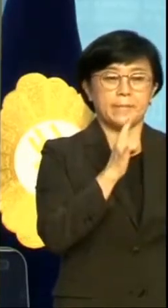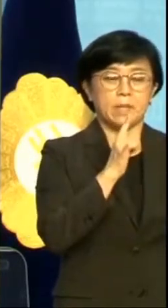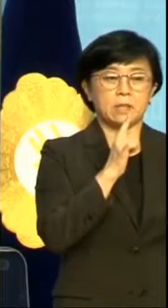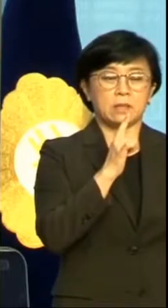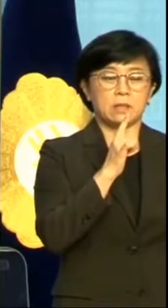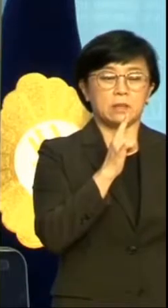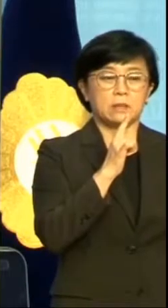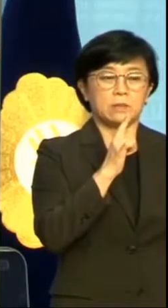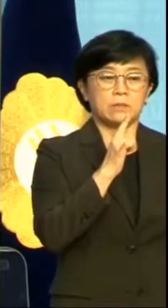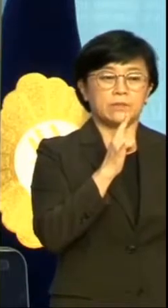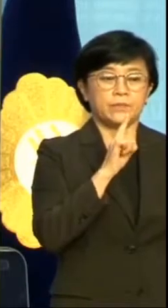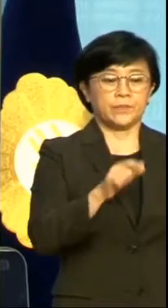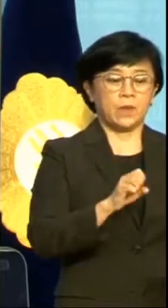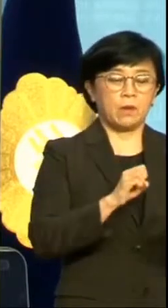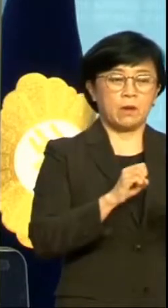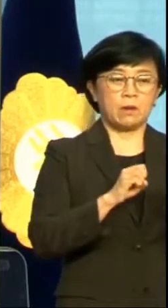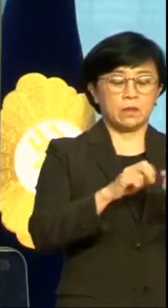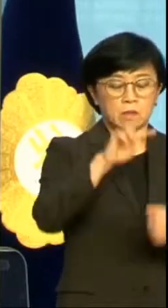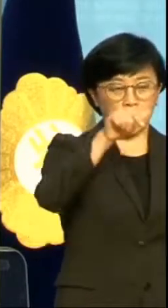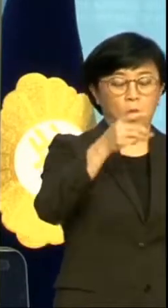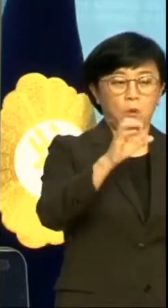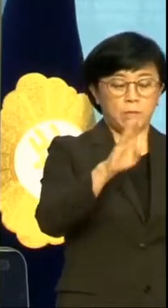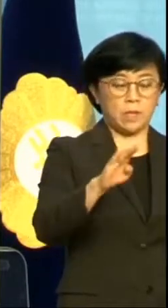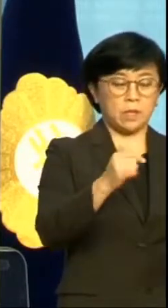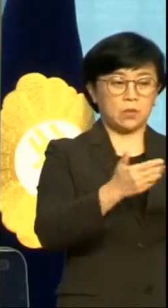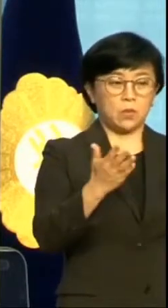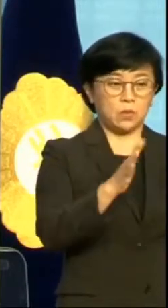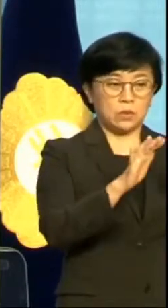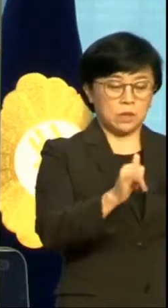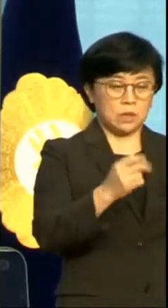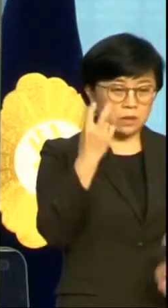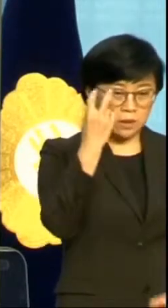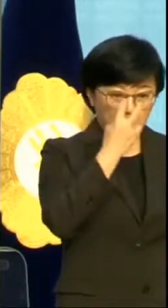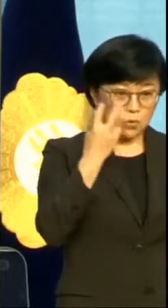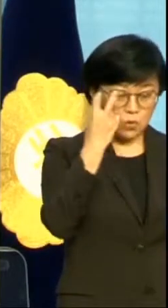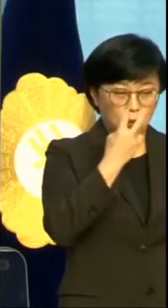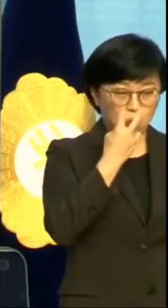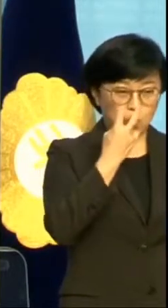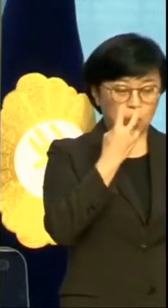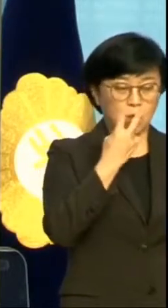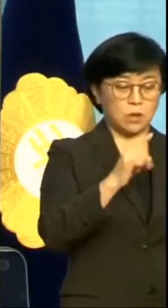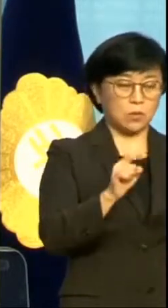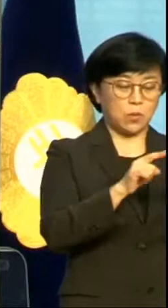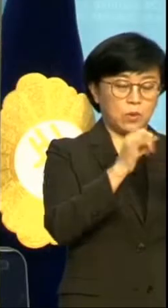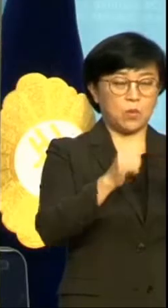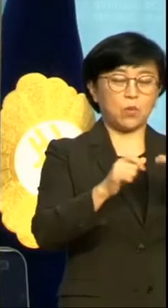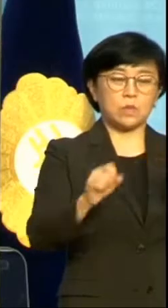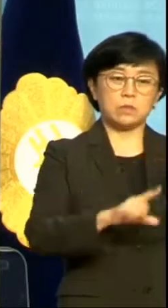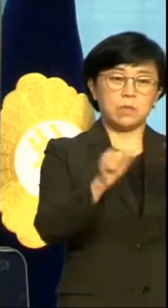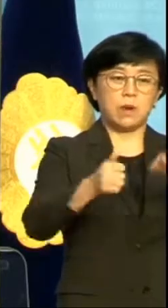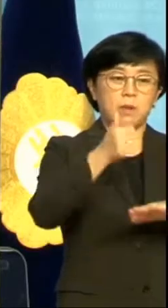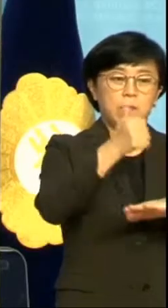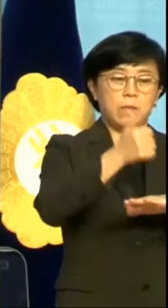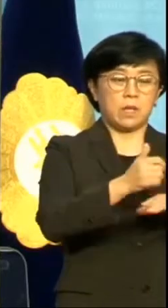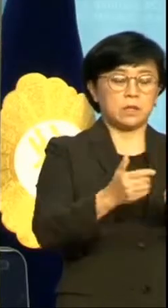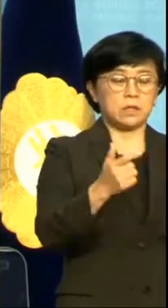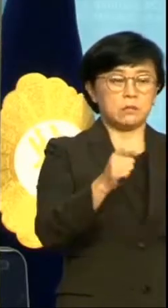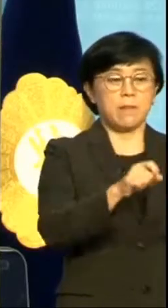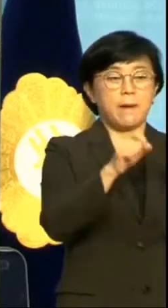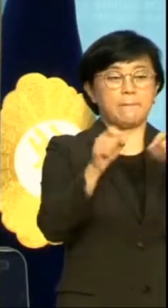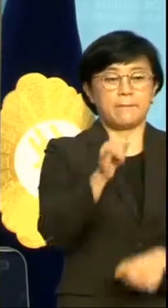그래서 대다수 경비 노동자 들이 단속에 대상이었고 단서 권 놀의 연말까지 로 이해되어 있던